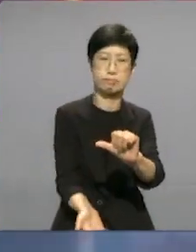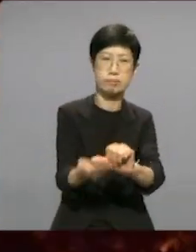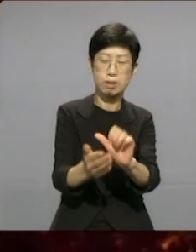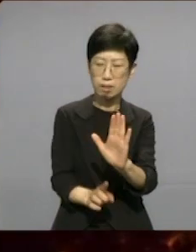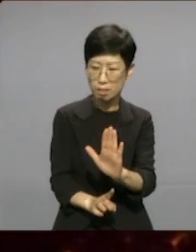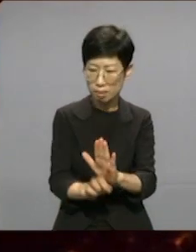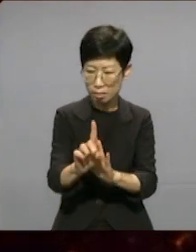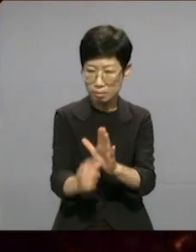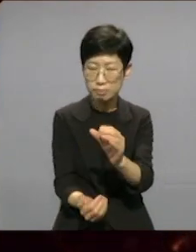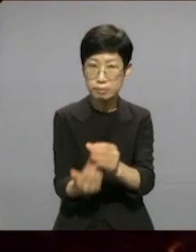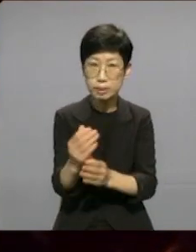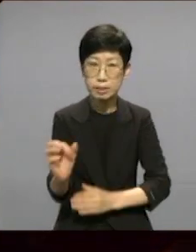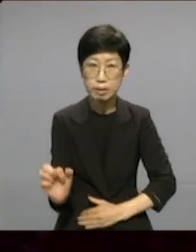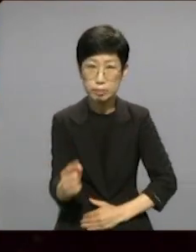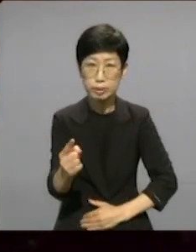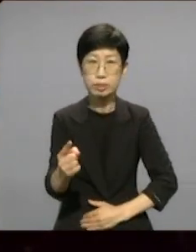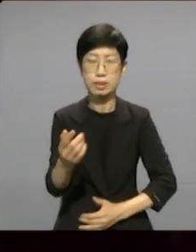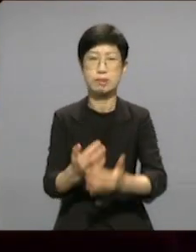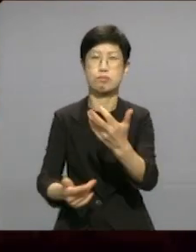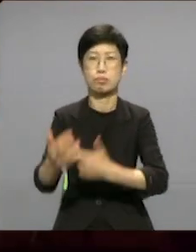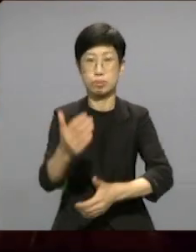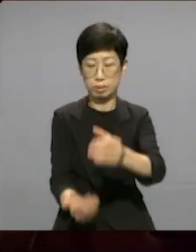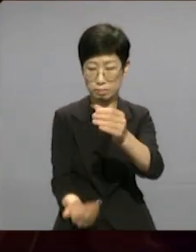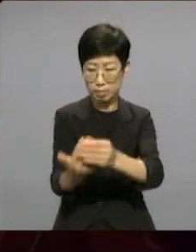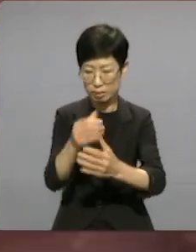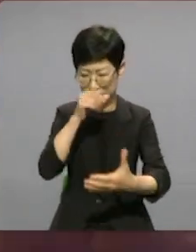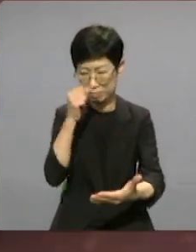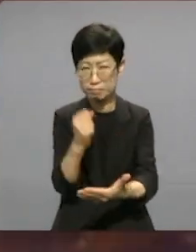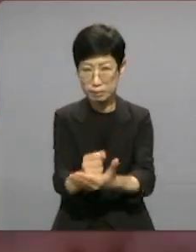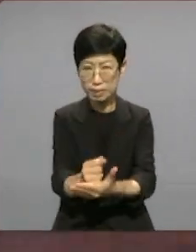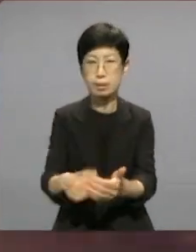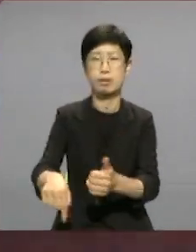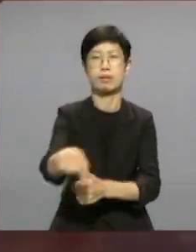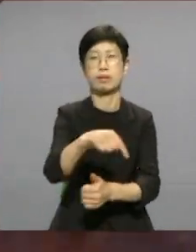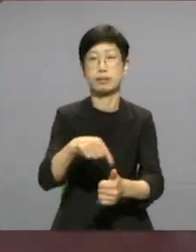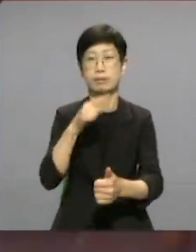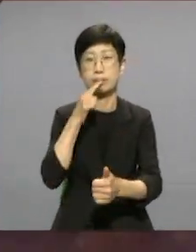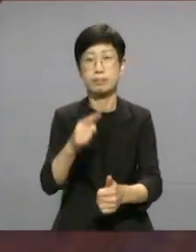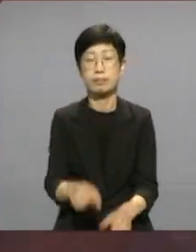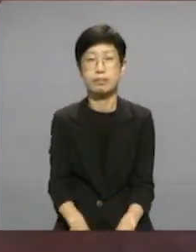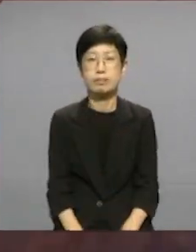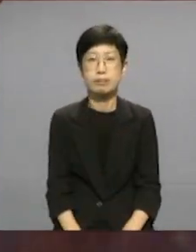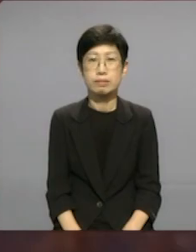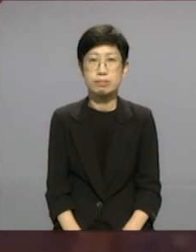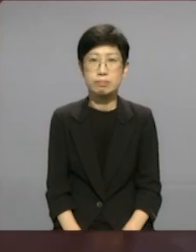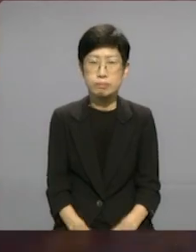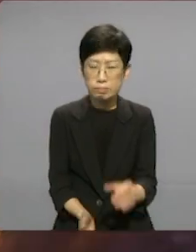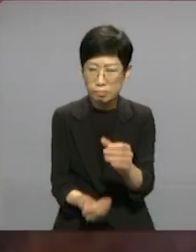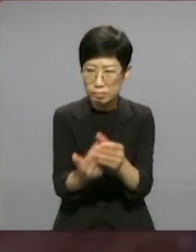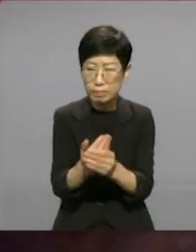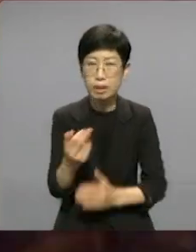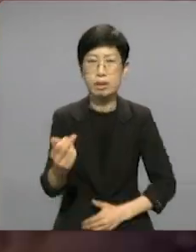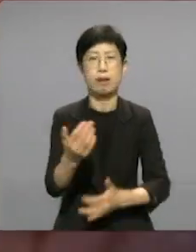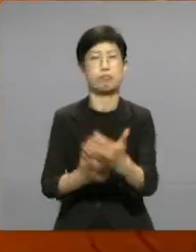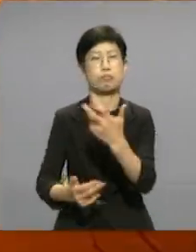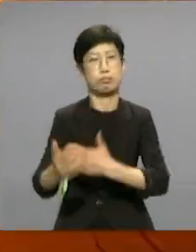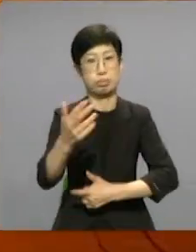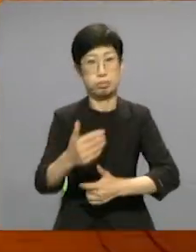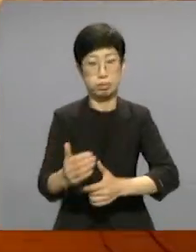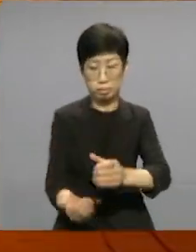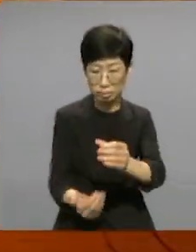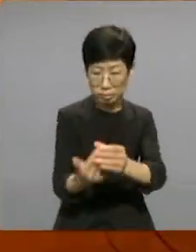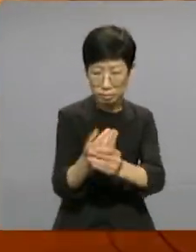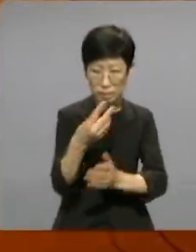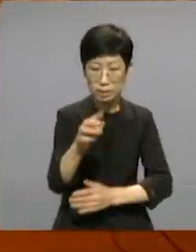고온이 발생하면서 산불이 발생하기 좋은 환경이 조성됐다는 겁니다. 이렇게 발생한 산불이 내뿜는